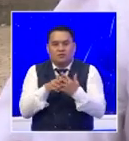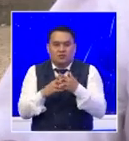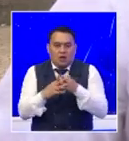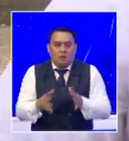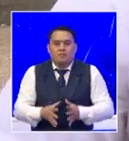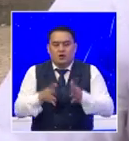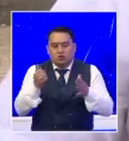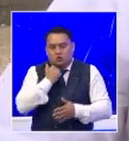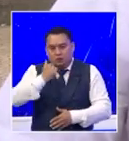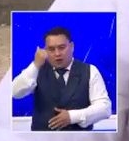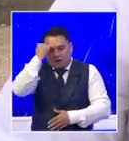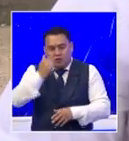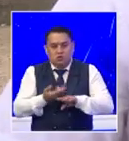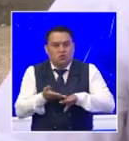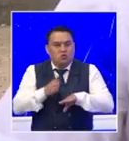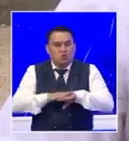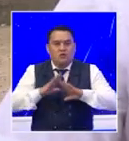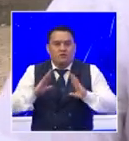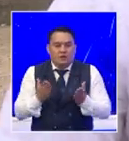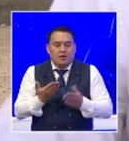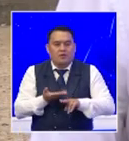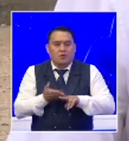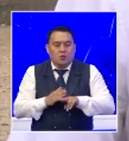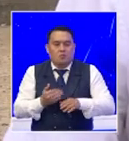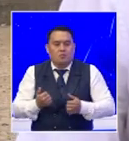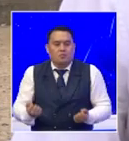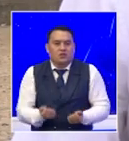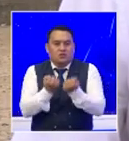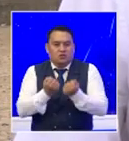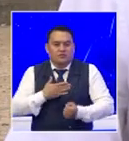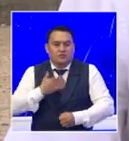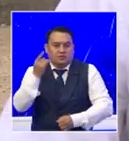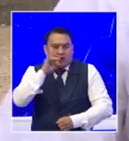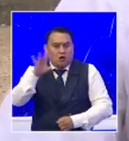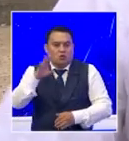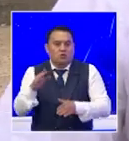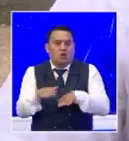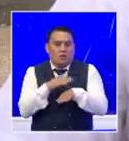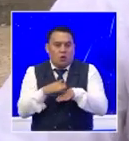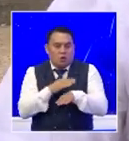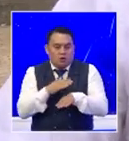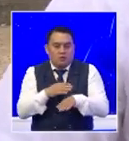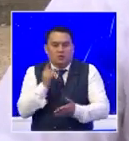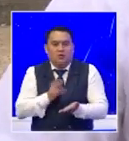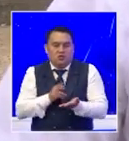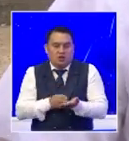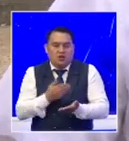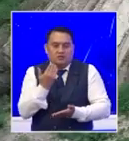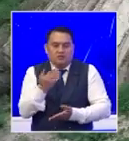выражаем искреннюю благодарность. В такие трудные часы мы должны поддерживать друг друга. ЖТСУцы всегда славили своей добротой, и вы в очередной раз это